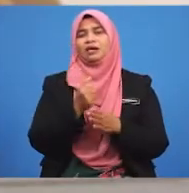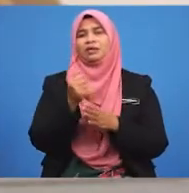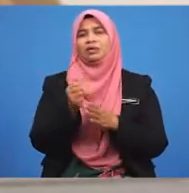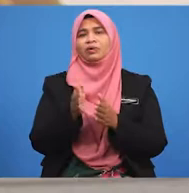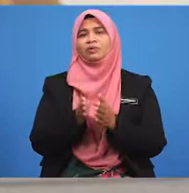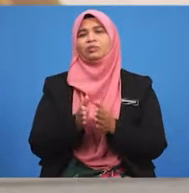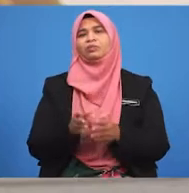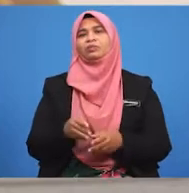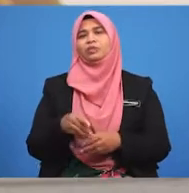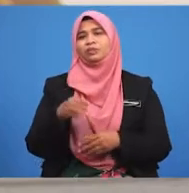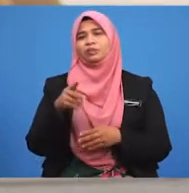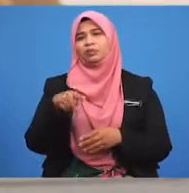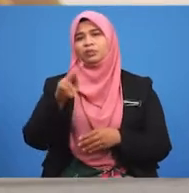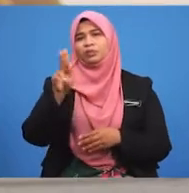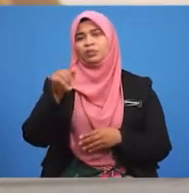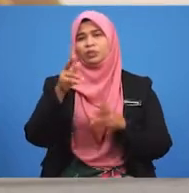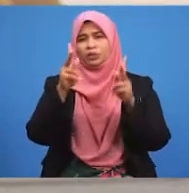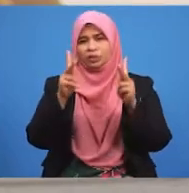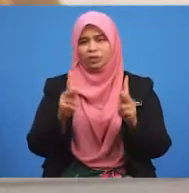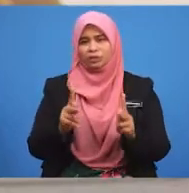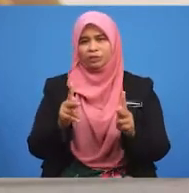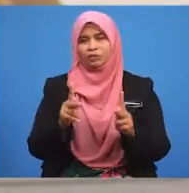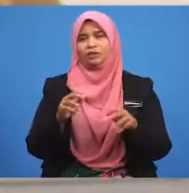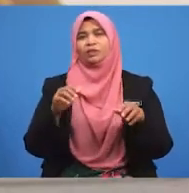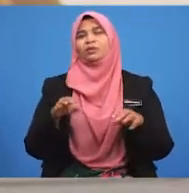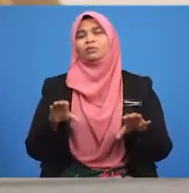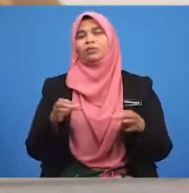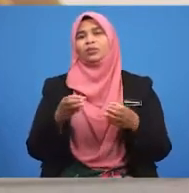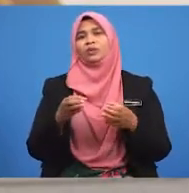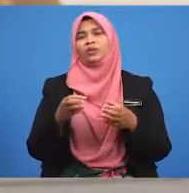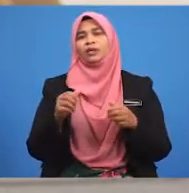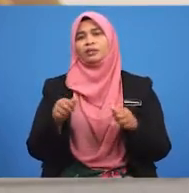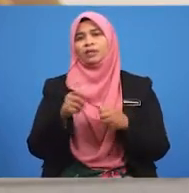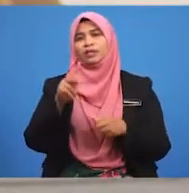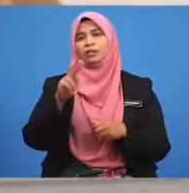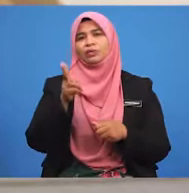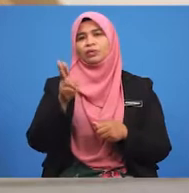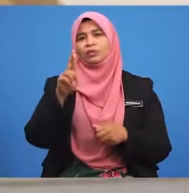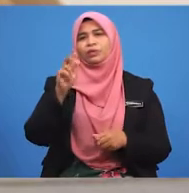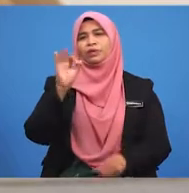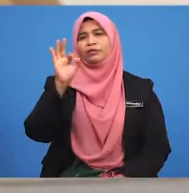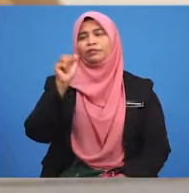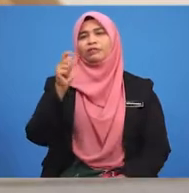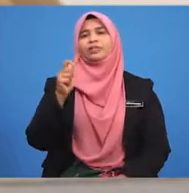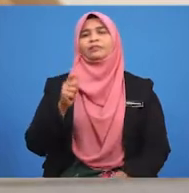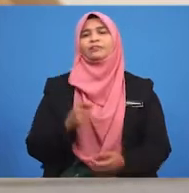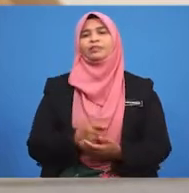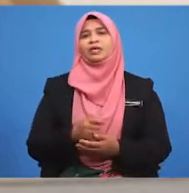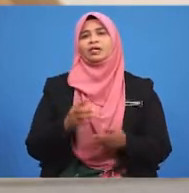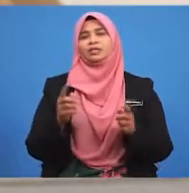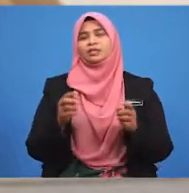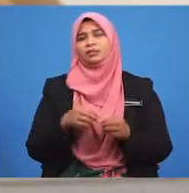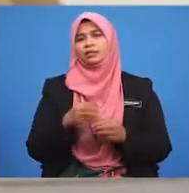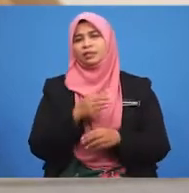dan memuja kubur, mengamalkan amalan khurafat iaitu amalan yang tidak termaktub dalam Al-Quran dan As-Sunnah